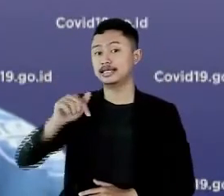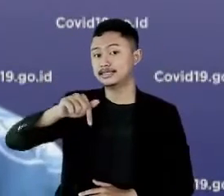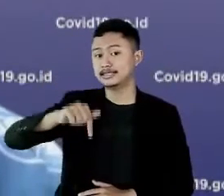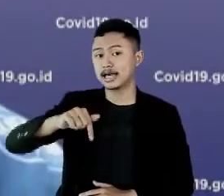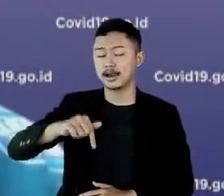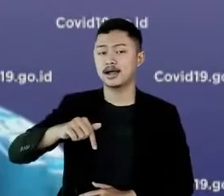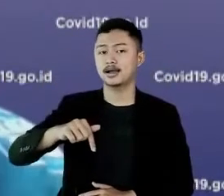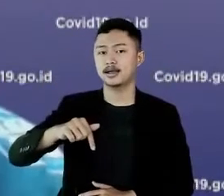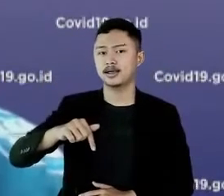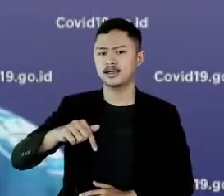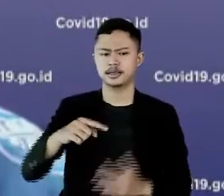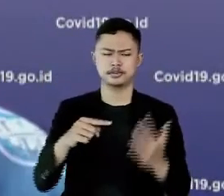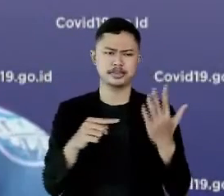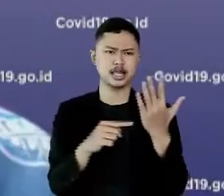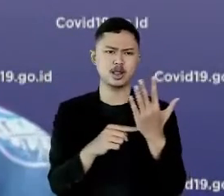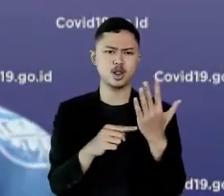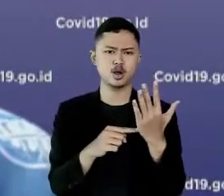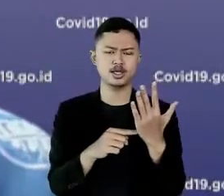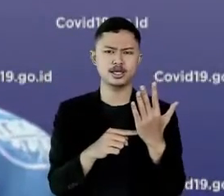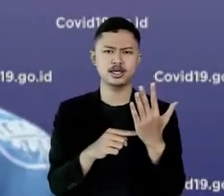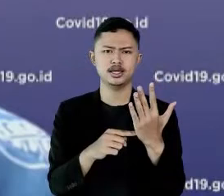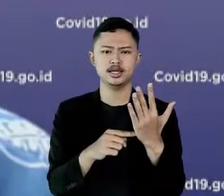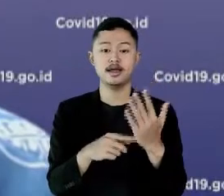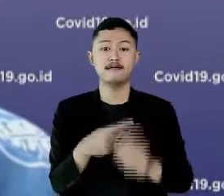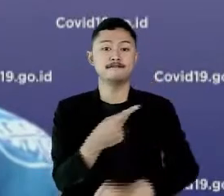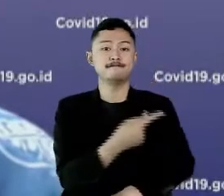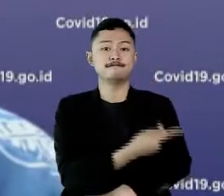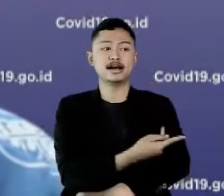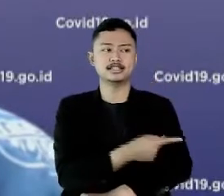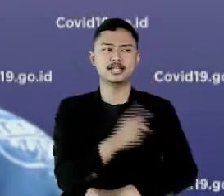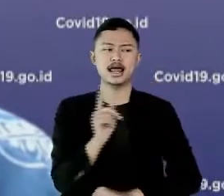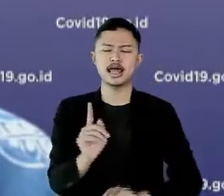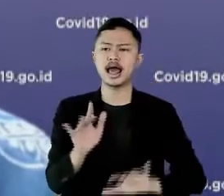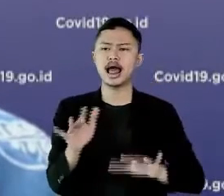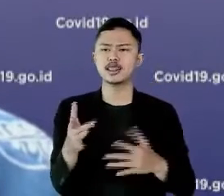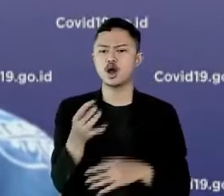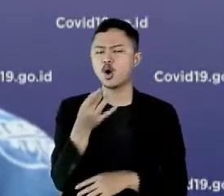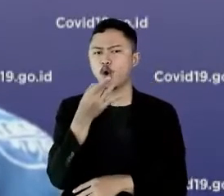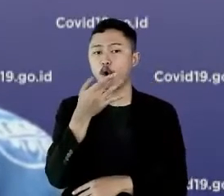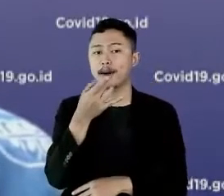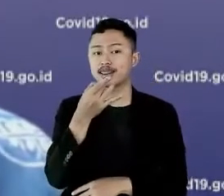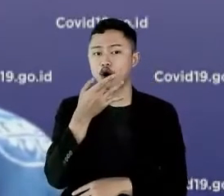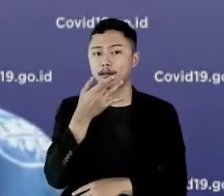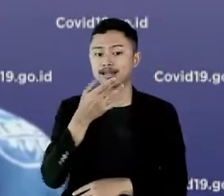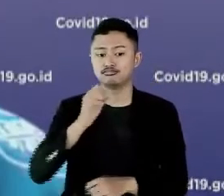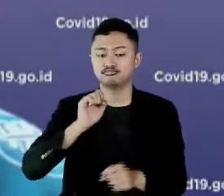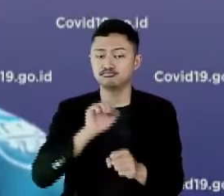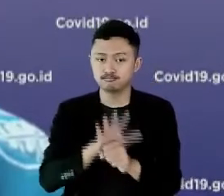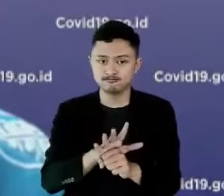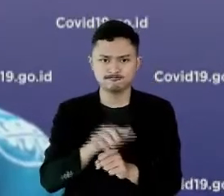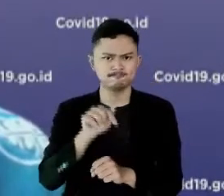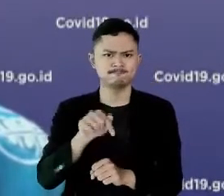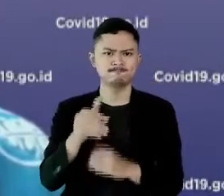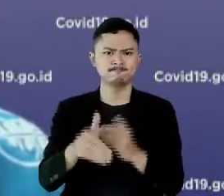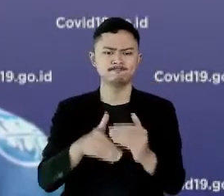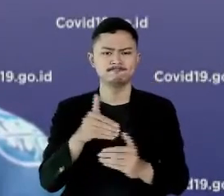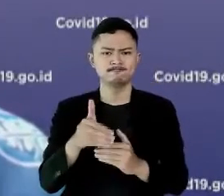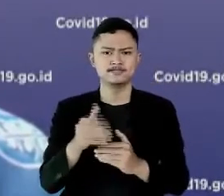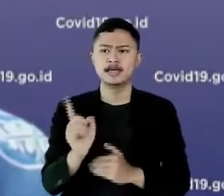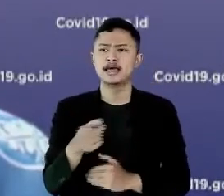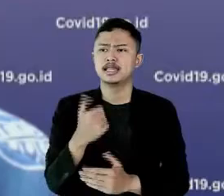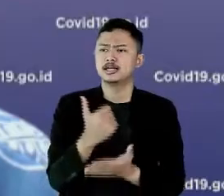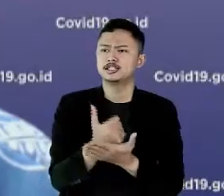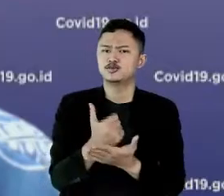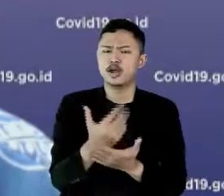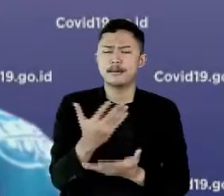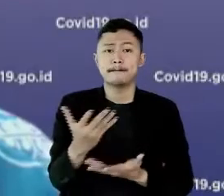ini dengan teknologi vaksin yang ada maupun pengobatan obat untuk COVID-19 yang ada, kita itu